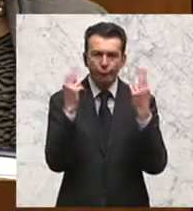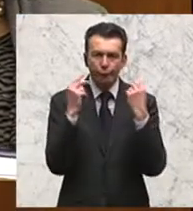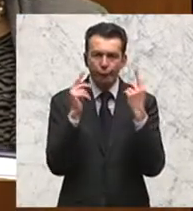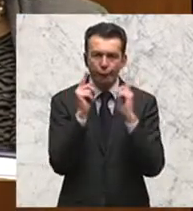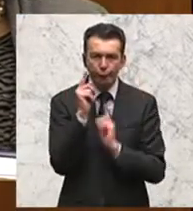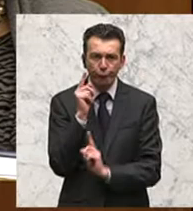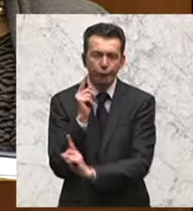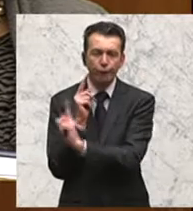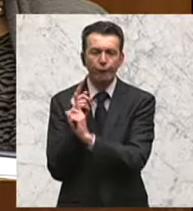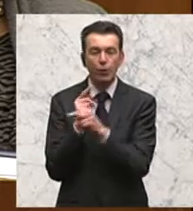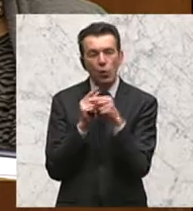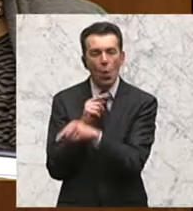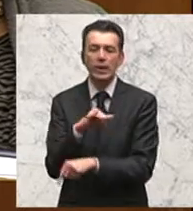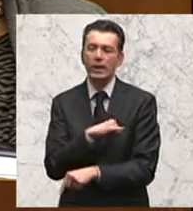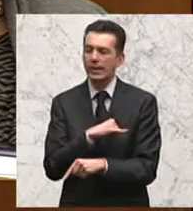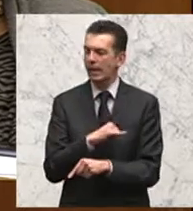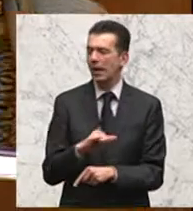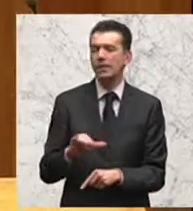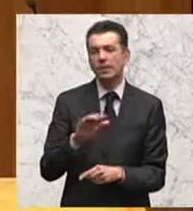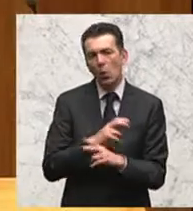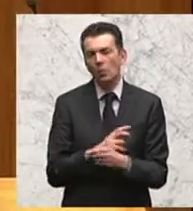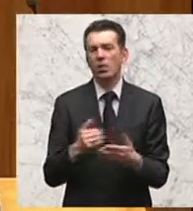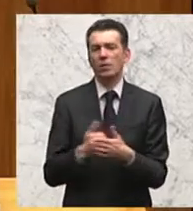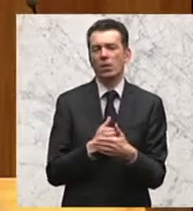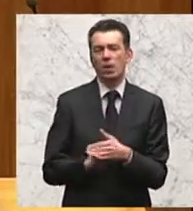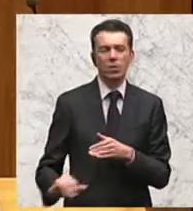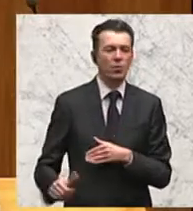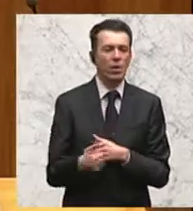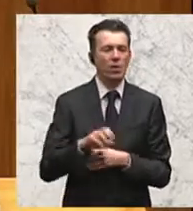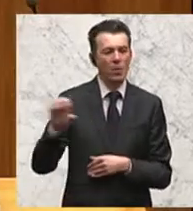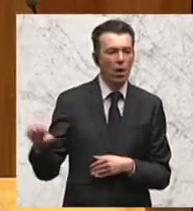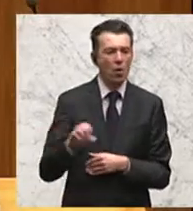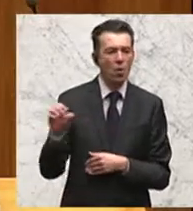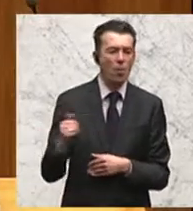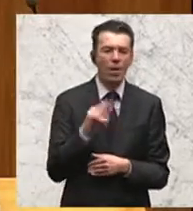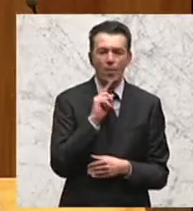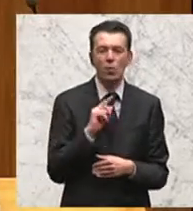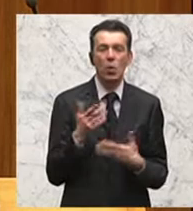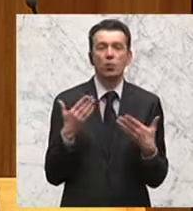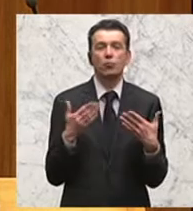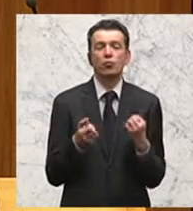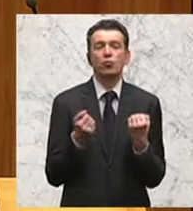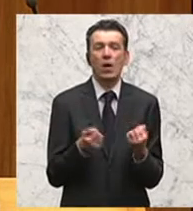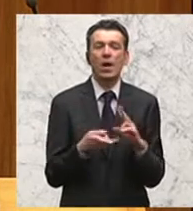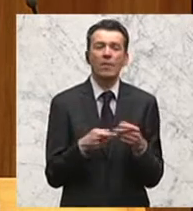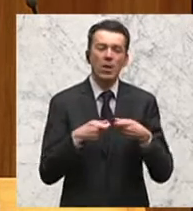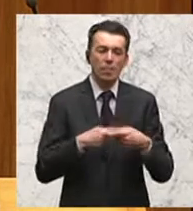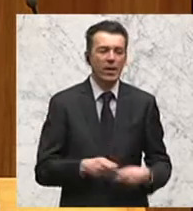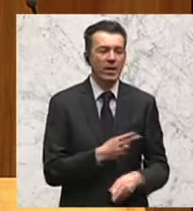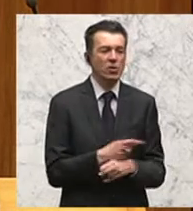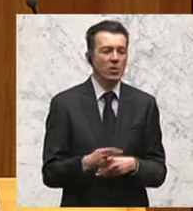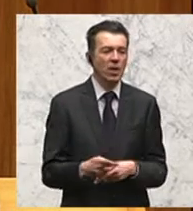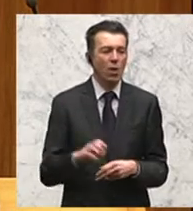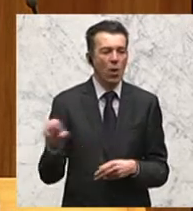die Interessen Österreichs vertreten in erster Linie. Europa ist immer nur so stark wie die Mitgliedstaaten und Europa ist genauso stark